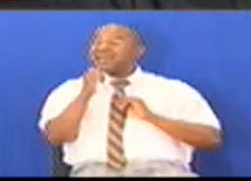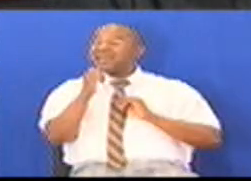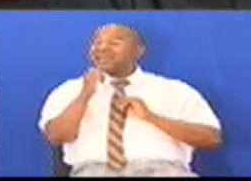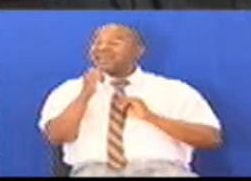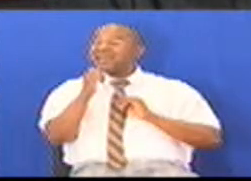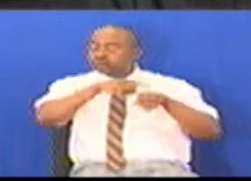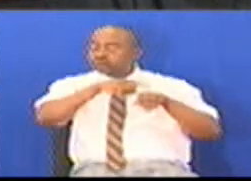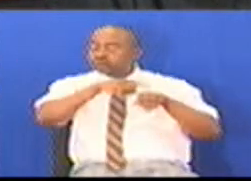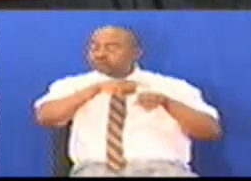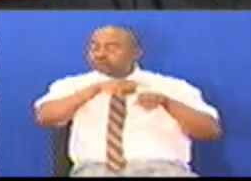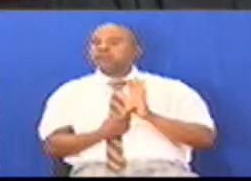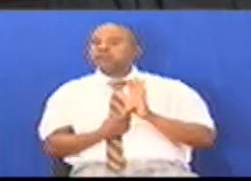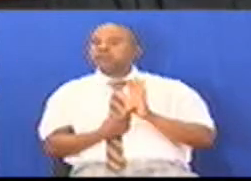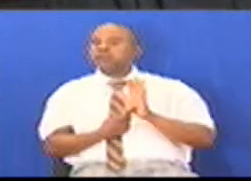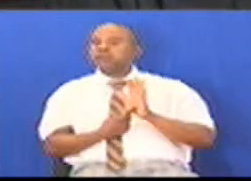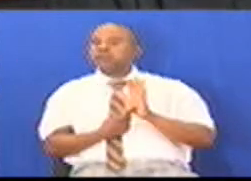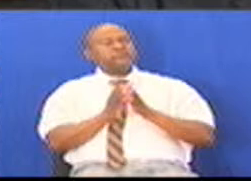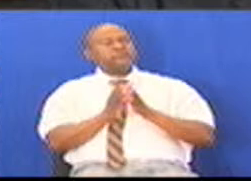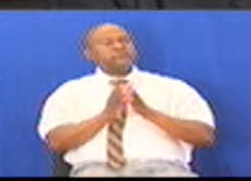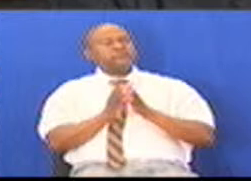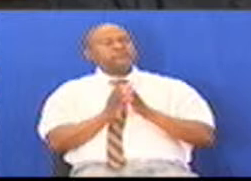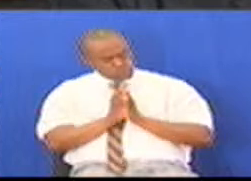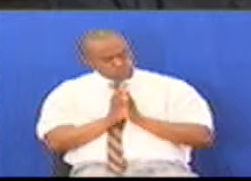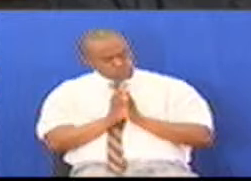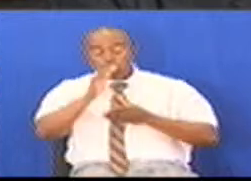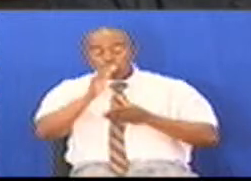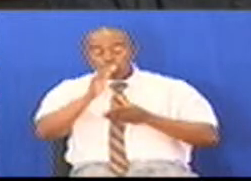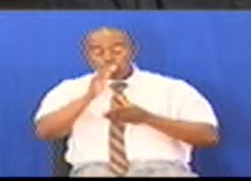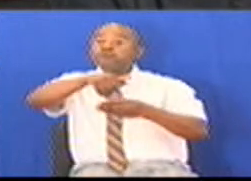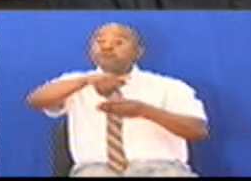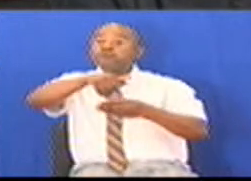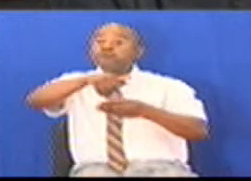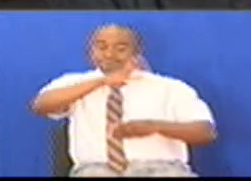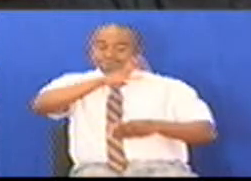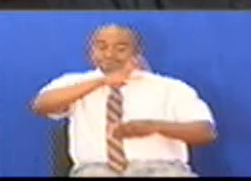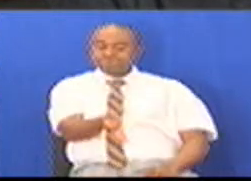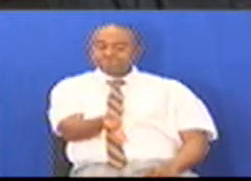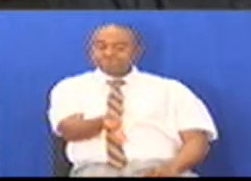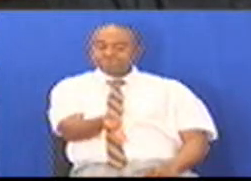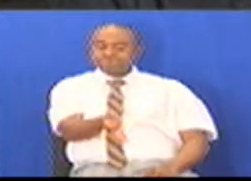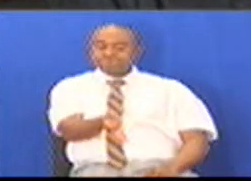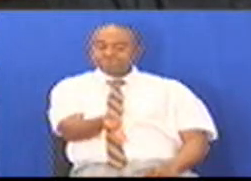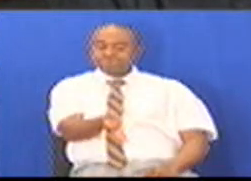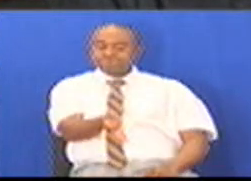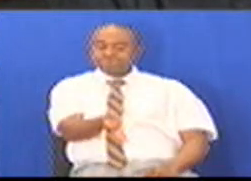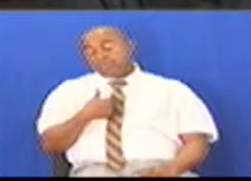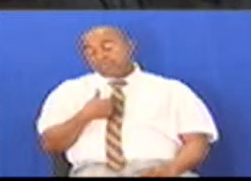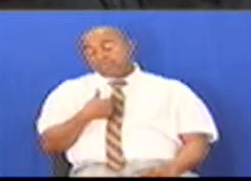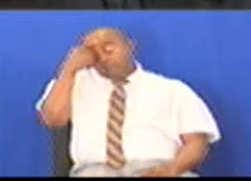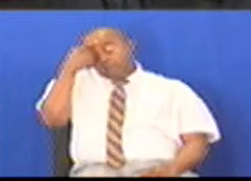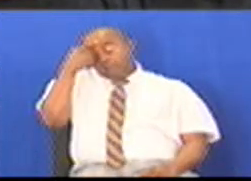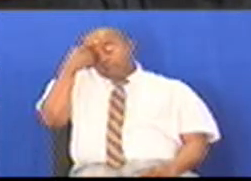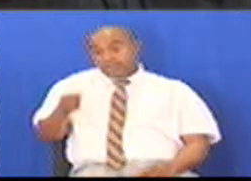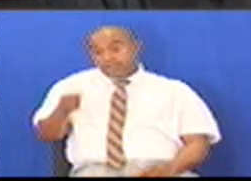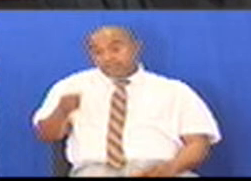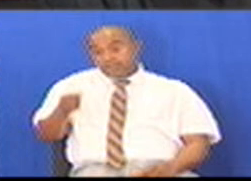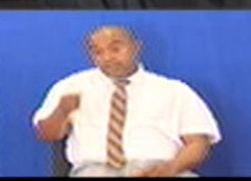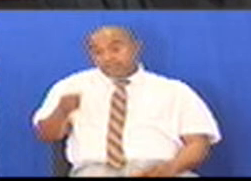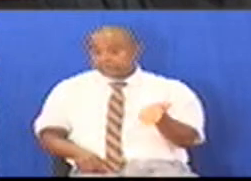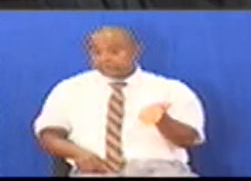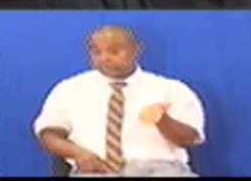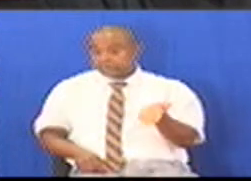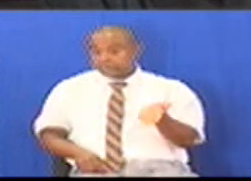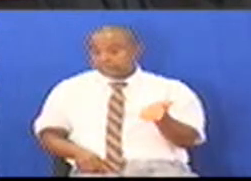usiku. Nawashukuru sana kwa kujitolea kwa namna hiyo. Naamini sijui kama ulikuwa